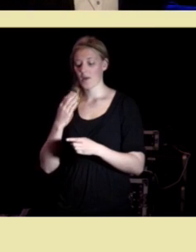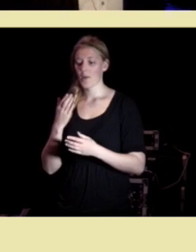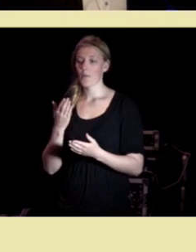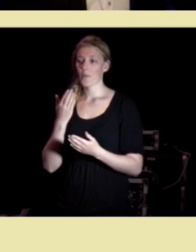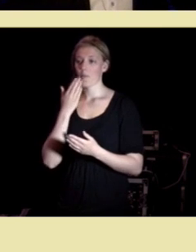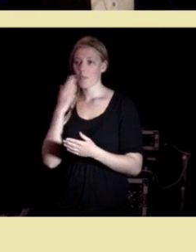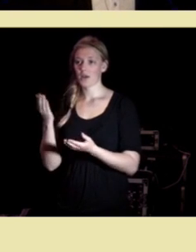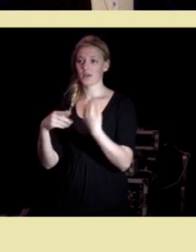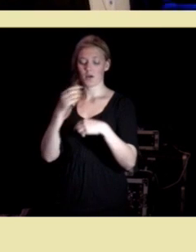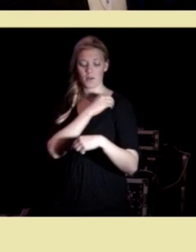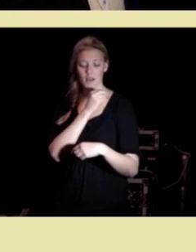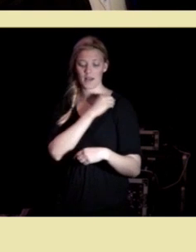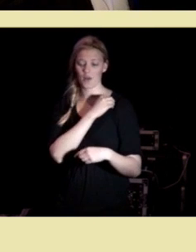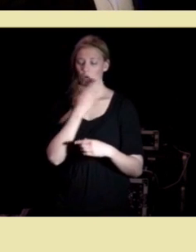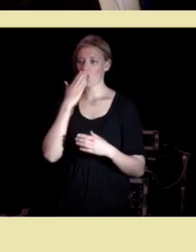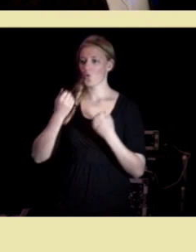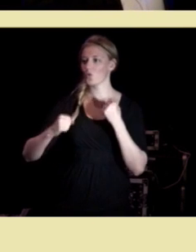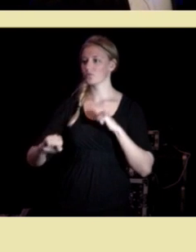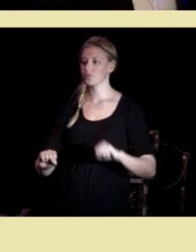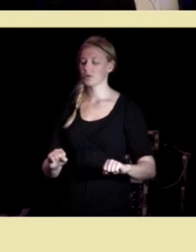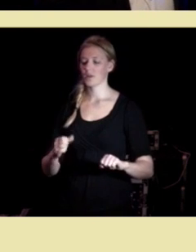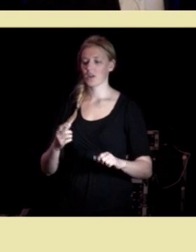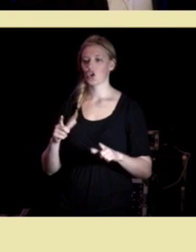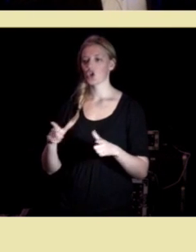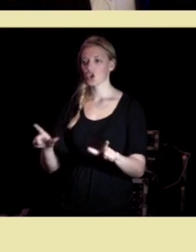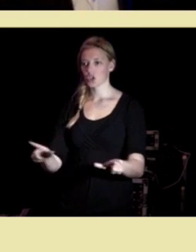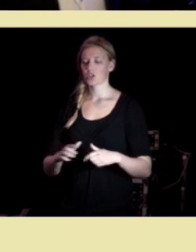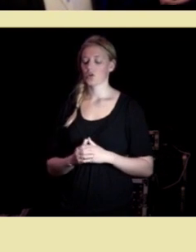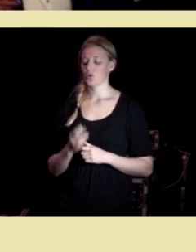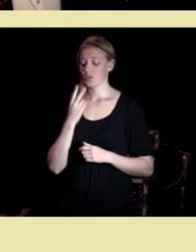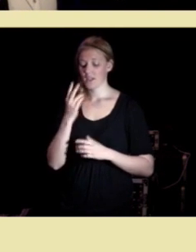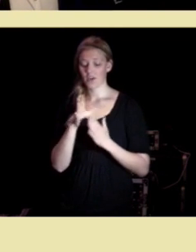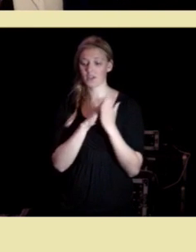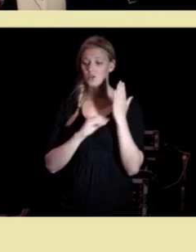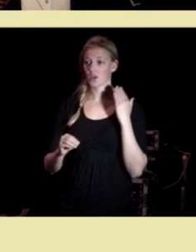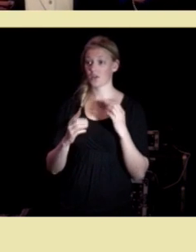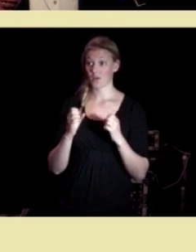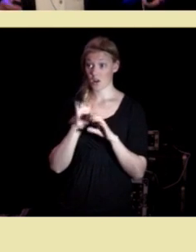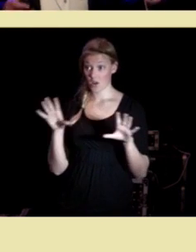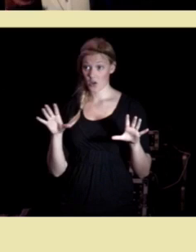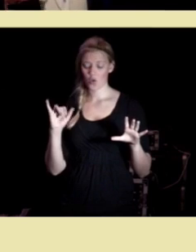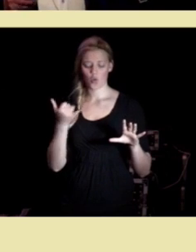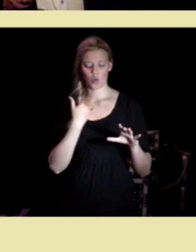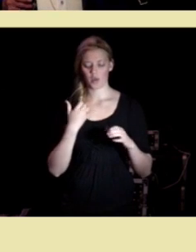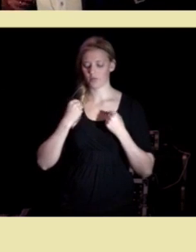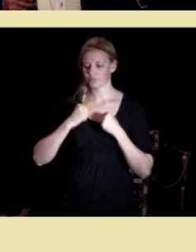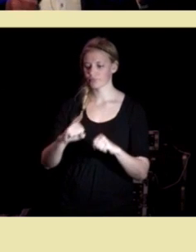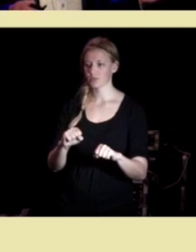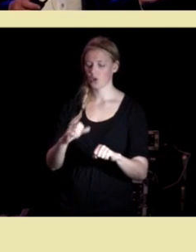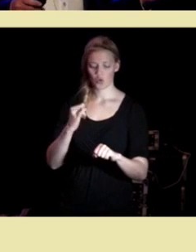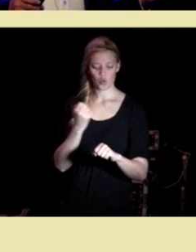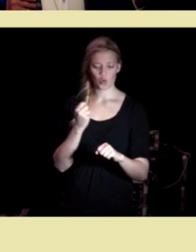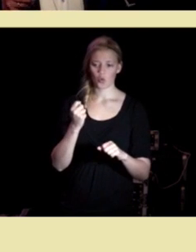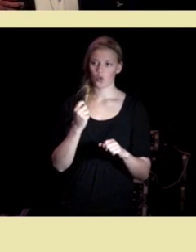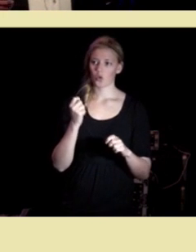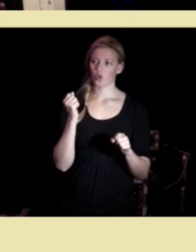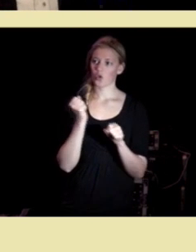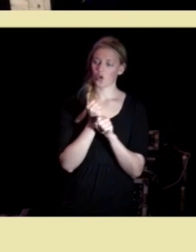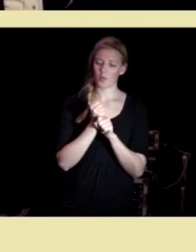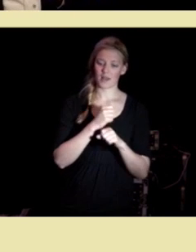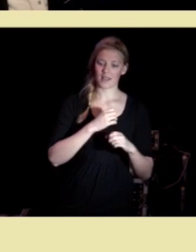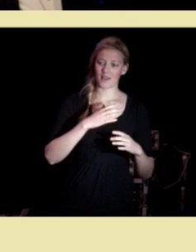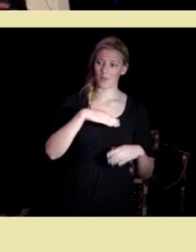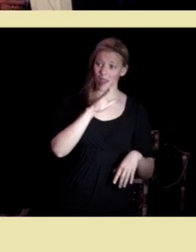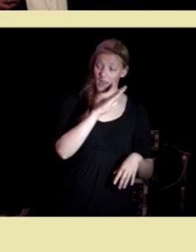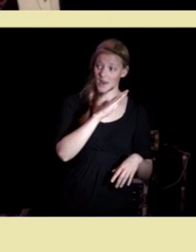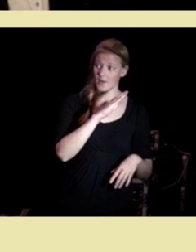god energi. Vi lykkes. Og så vet vi at noen av de resultatene vi oppnår så langt, der er det noen som har tatt et krafttak, noen jobber litt hardere, så